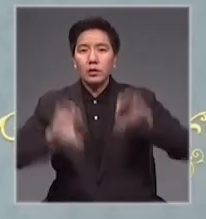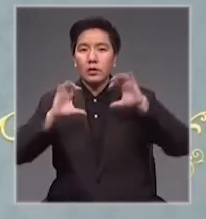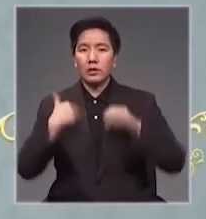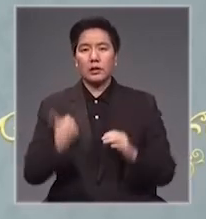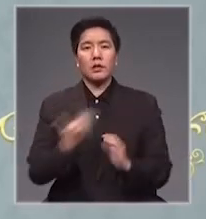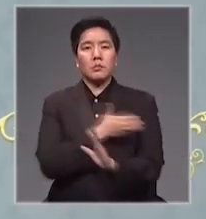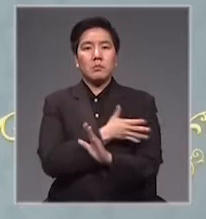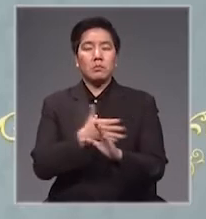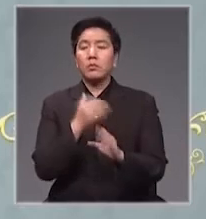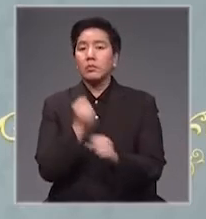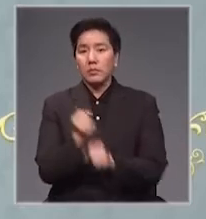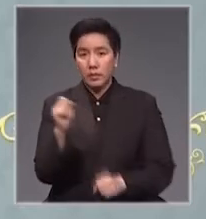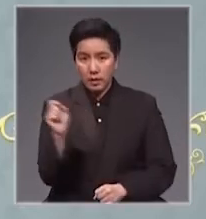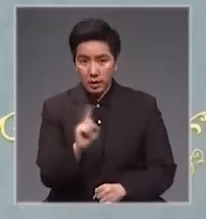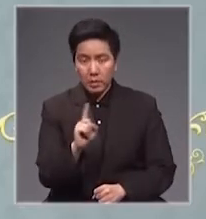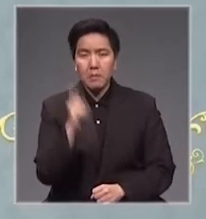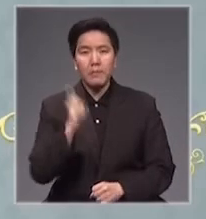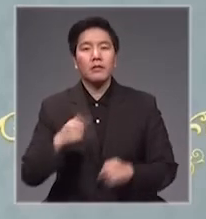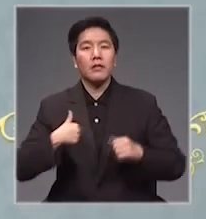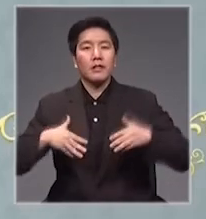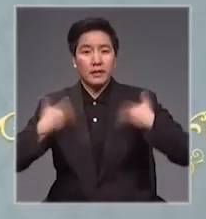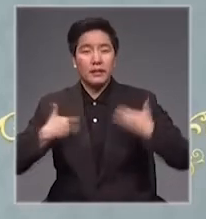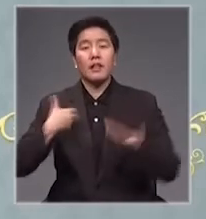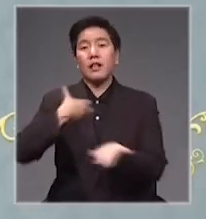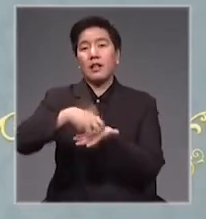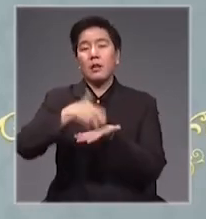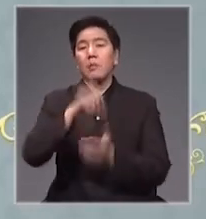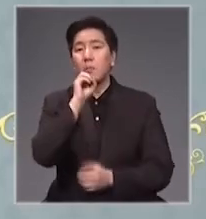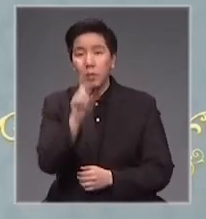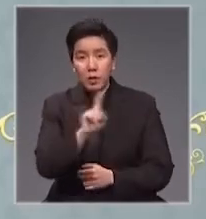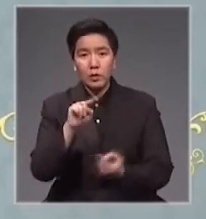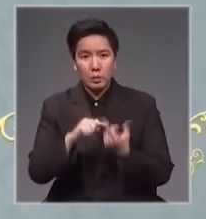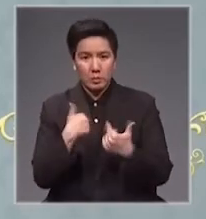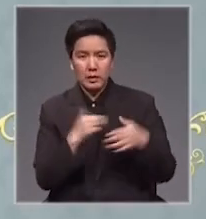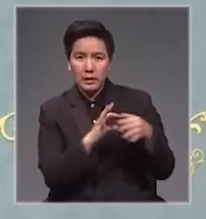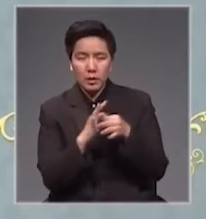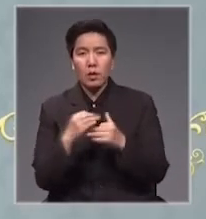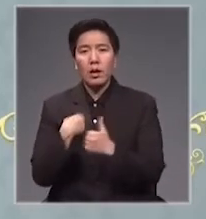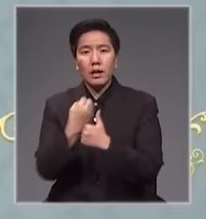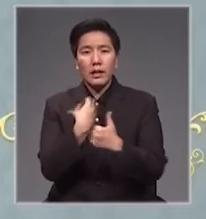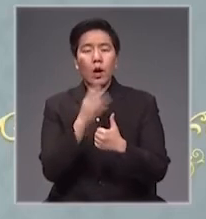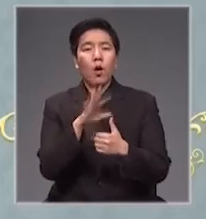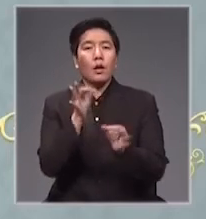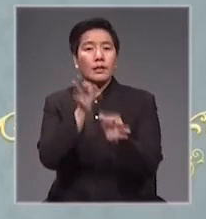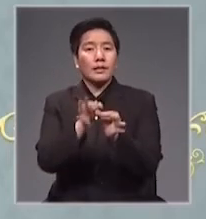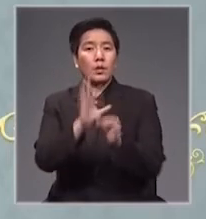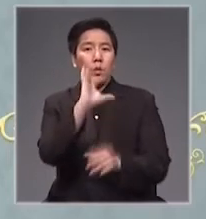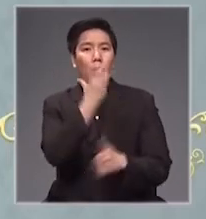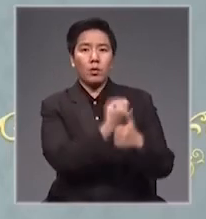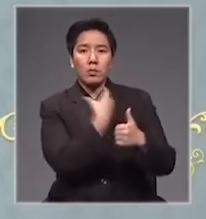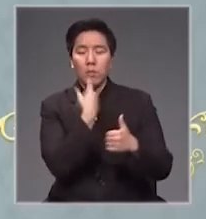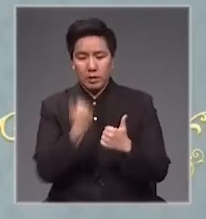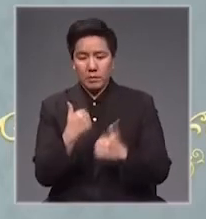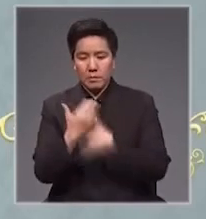และคสช.ที่ผ่านมานั้นก็เป็นเรื่องที่น่ายินดีที่รับรายงานว่ามีความสอดคล้องกับคำแนะนำของธนาคารโลกในเรื่องการพัฒนา